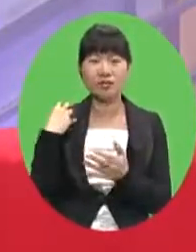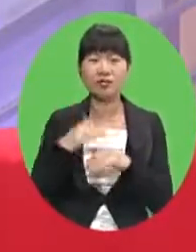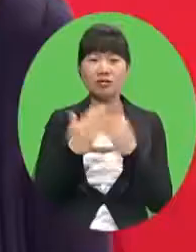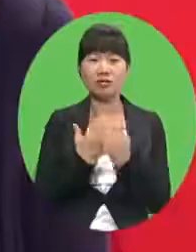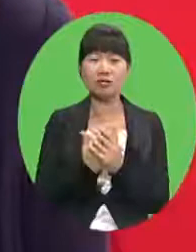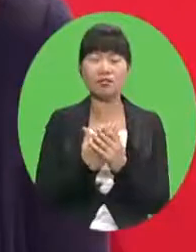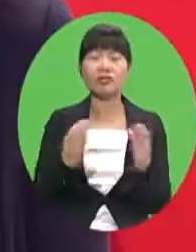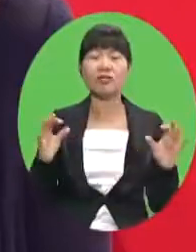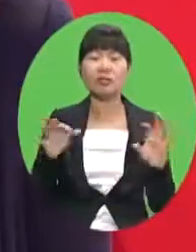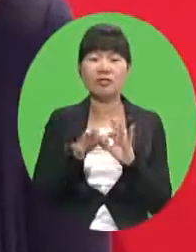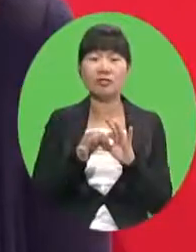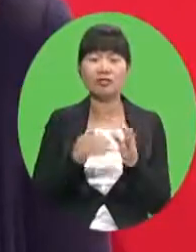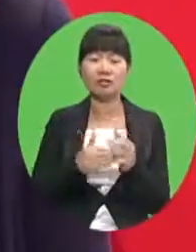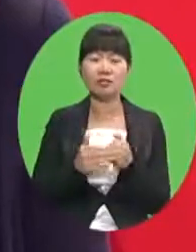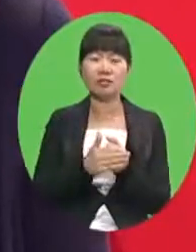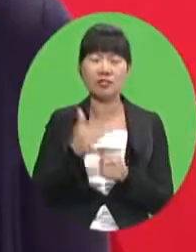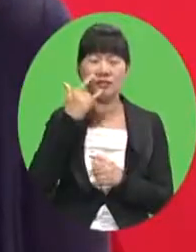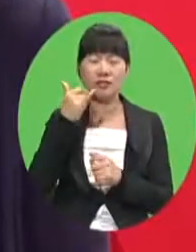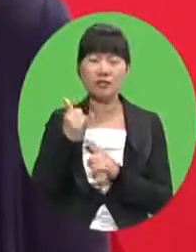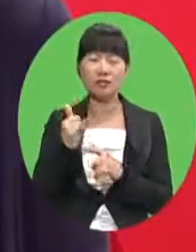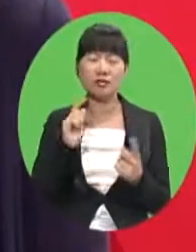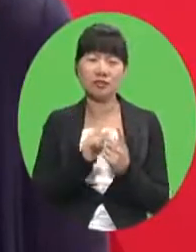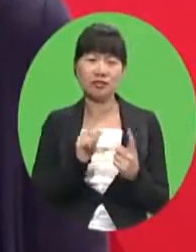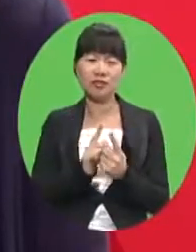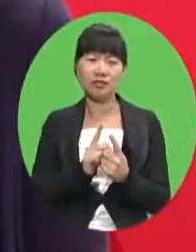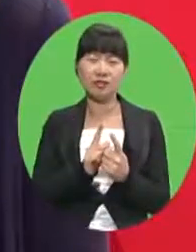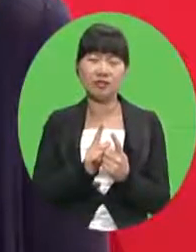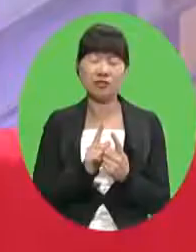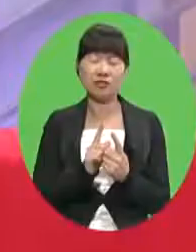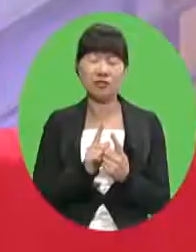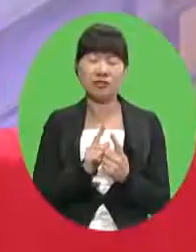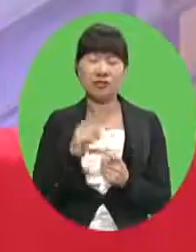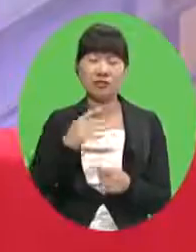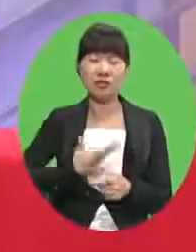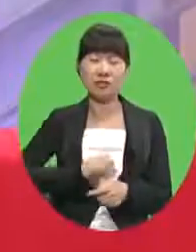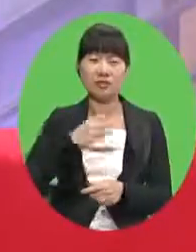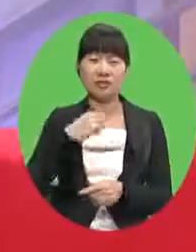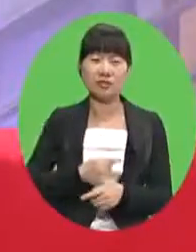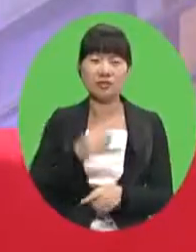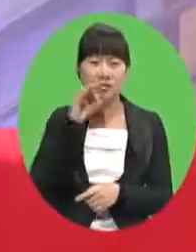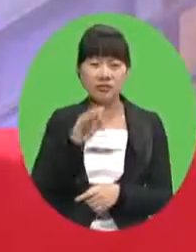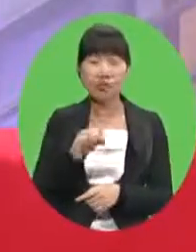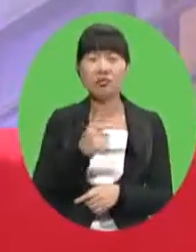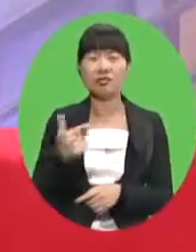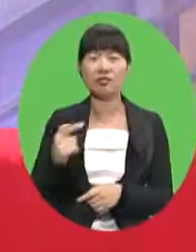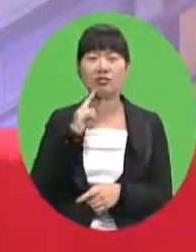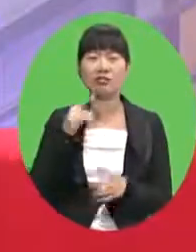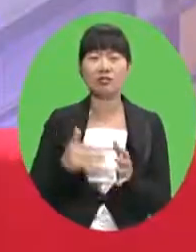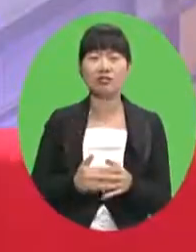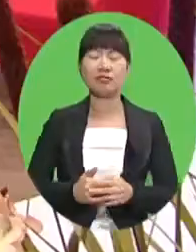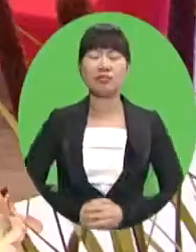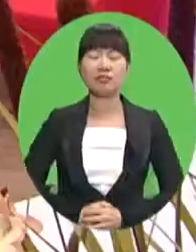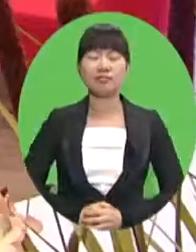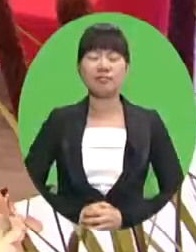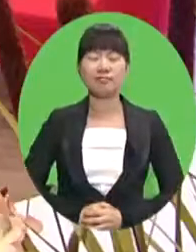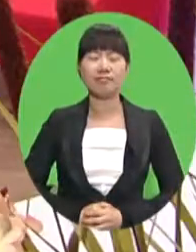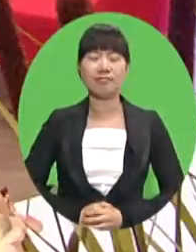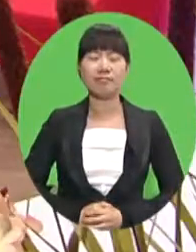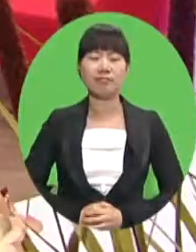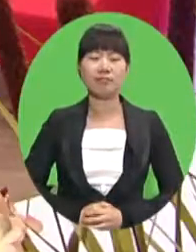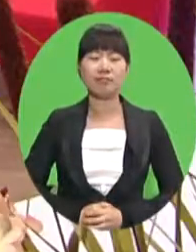다 혼재되어서 부모들이 겪는 트라우마도 아동 트라우마의 경우는 상당하죠. 네, 네. 그럴 것 같네요, 진짜.